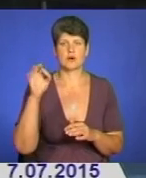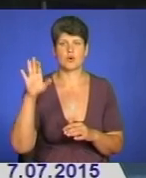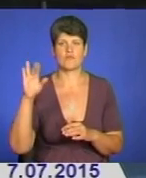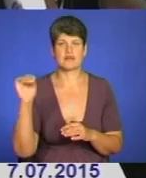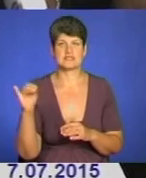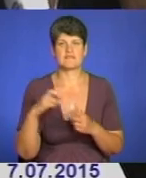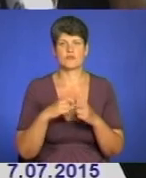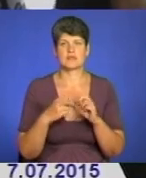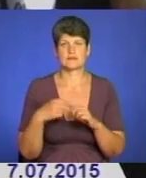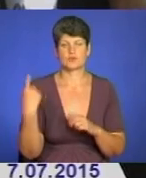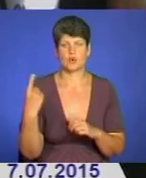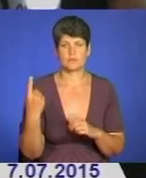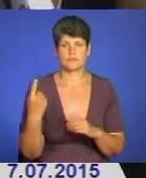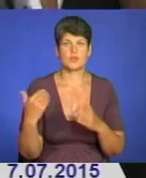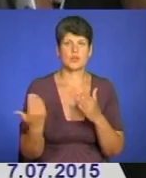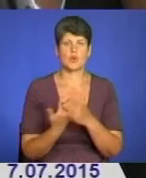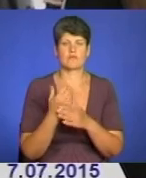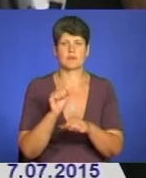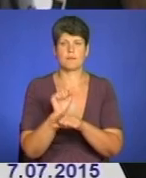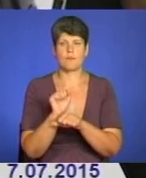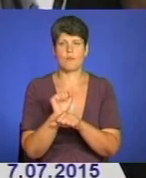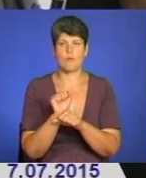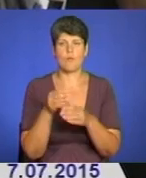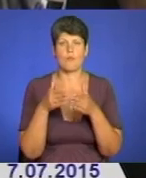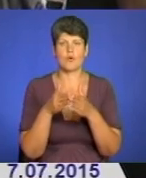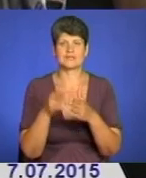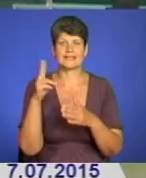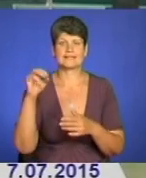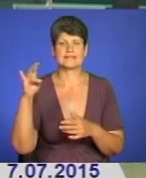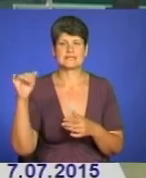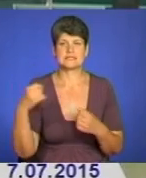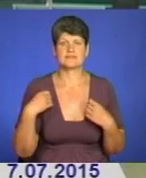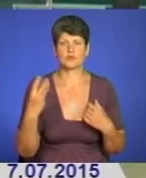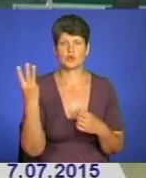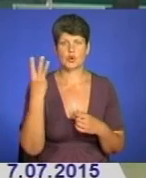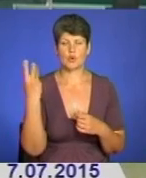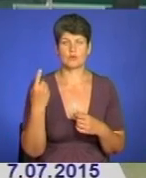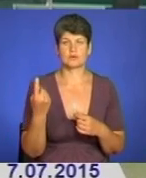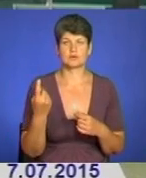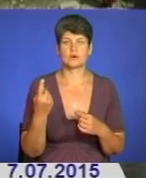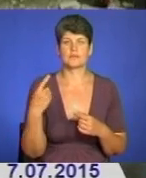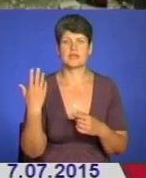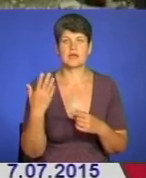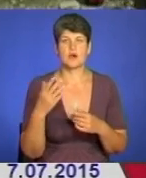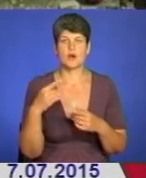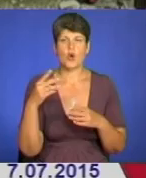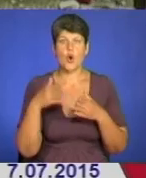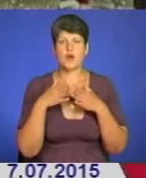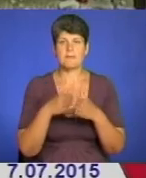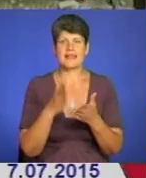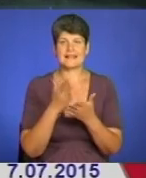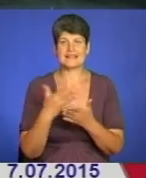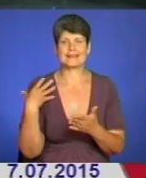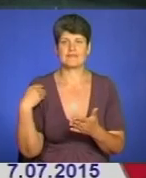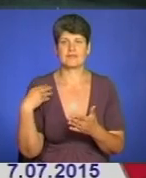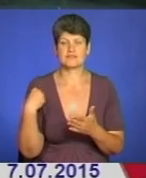області. Новий порт на Дністрі – свято для трьох областей. Адже корабель «Львівський», порт «Франківський», а